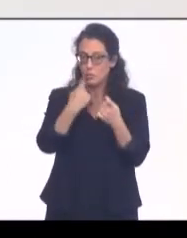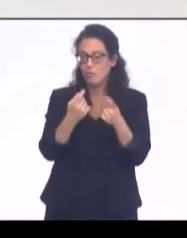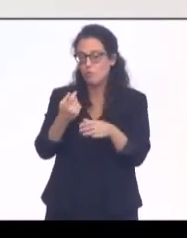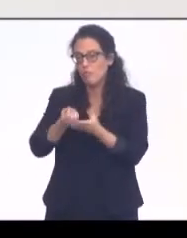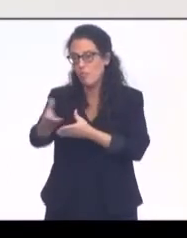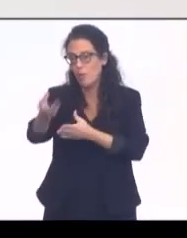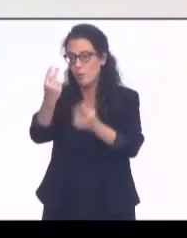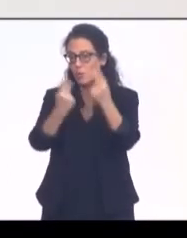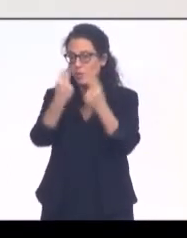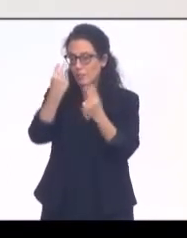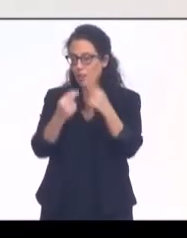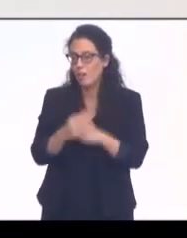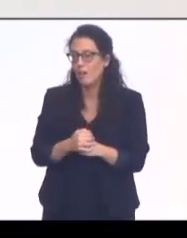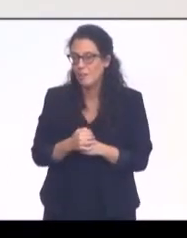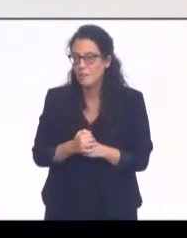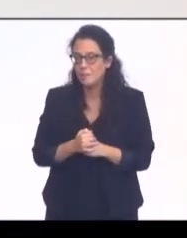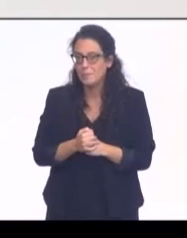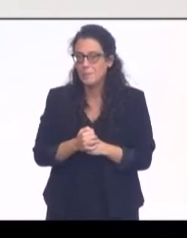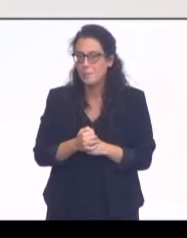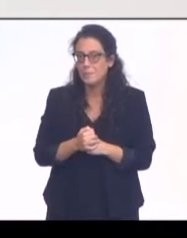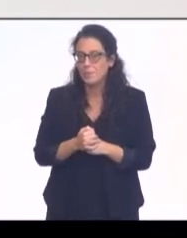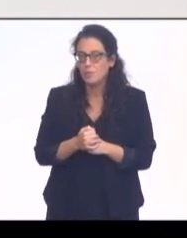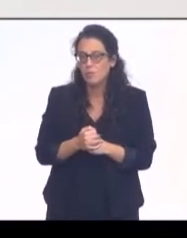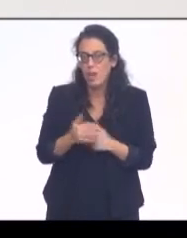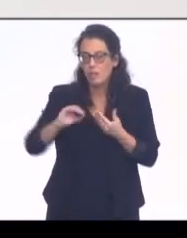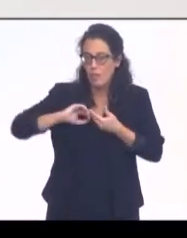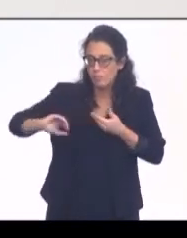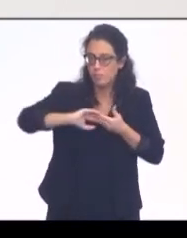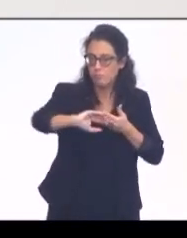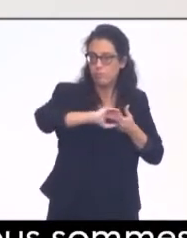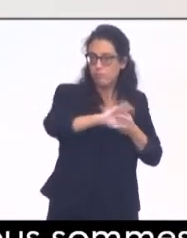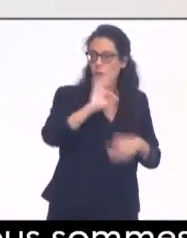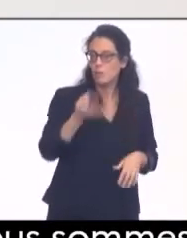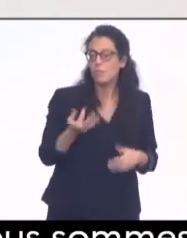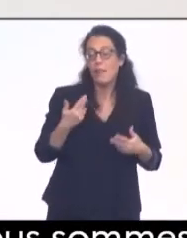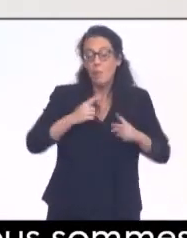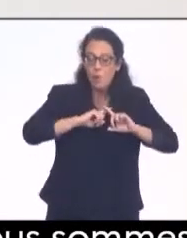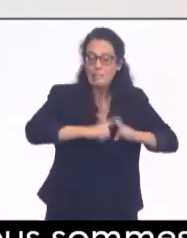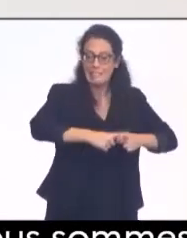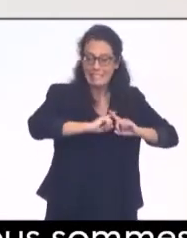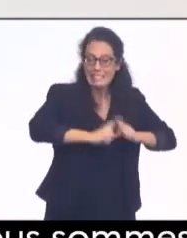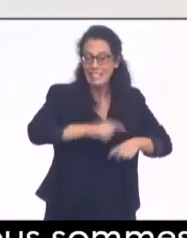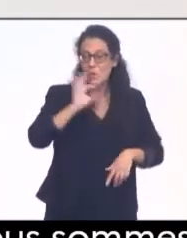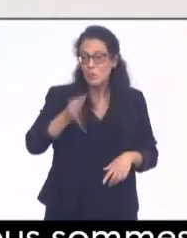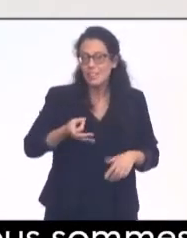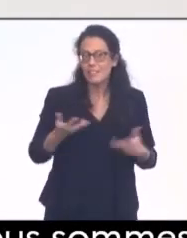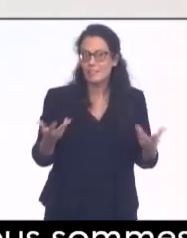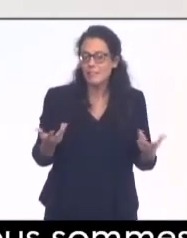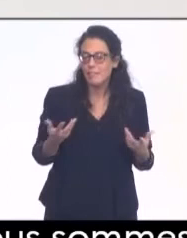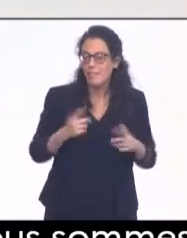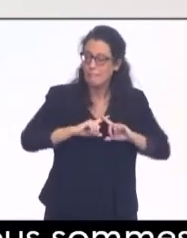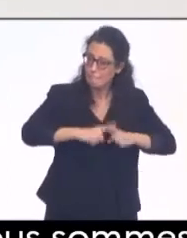auditeurs et à ceux qui regardent la conférence. Mais voilà, c'est un travail de persuasion, c'est un travail en effet